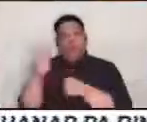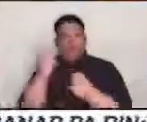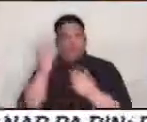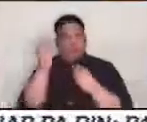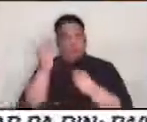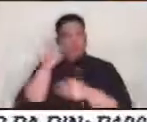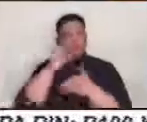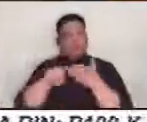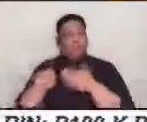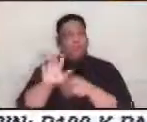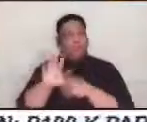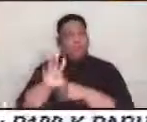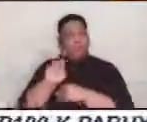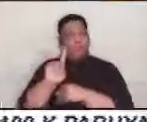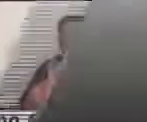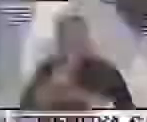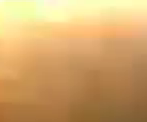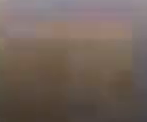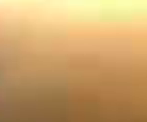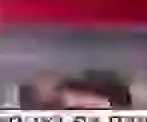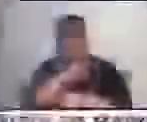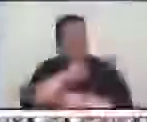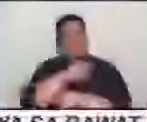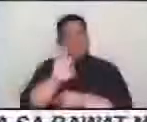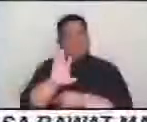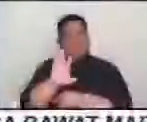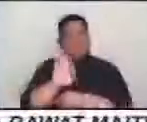detalye. Rise and shine, Daniel!